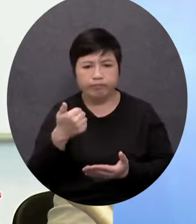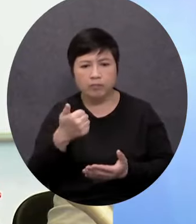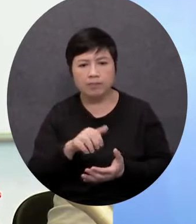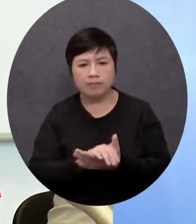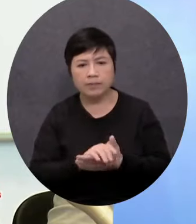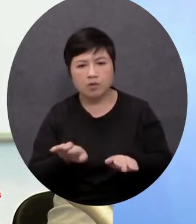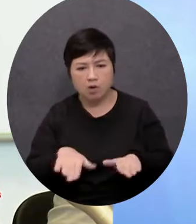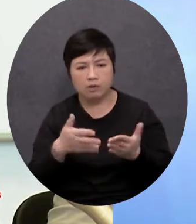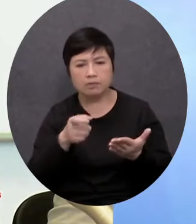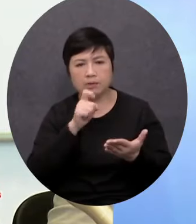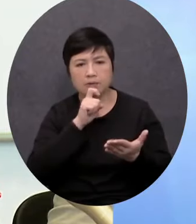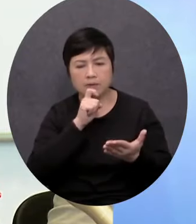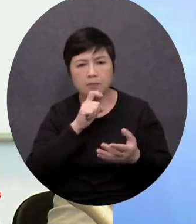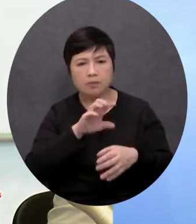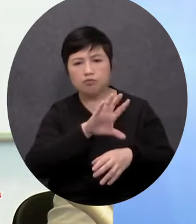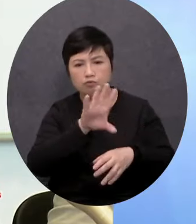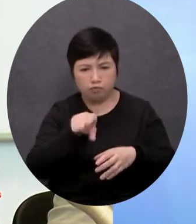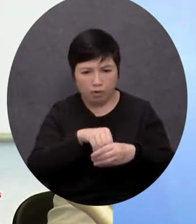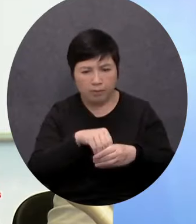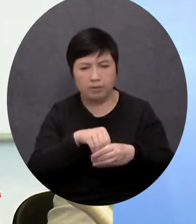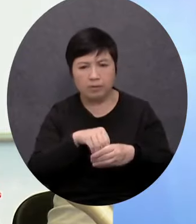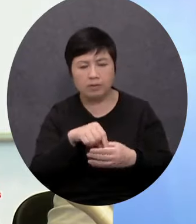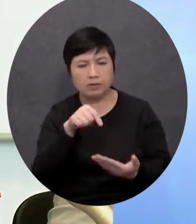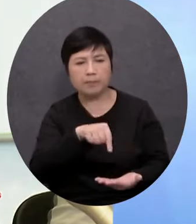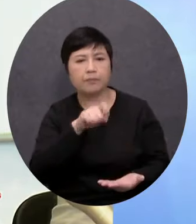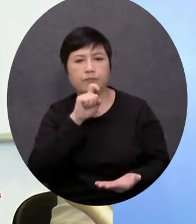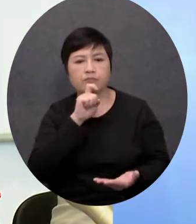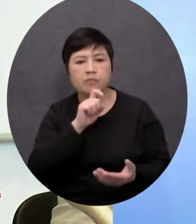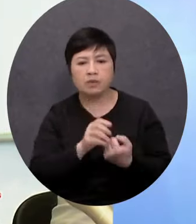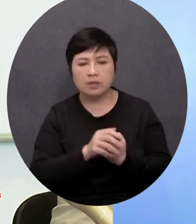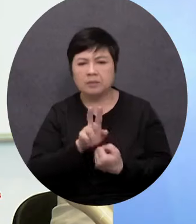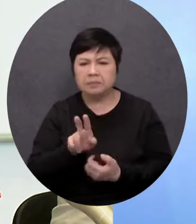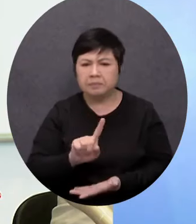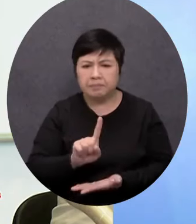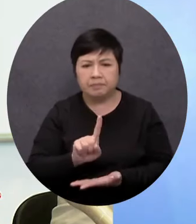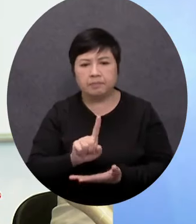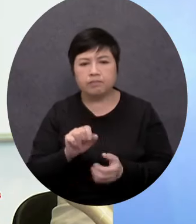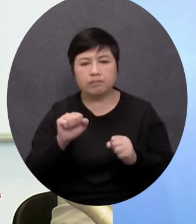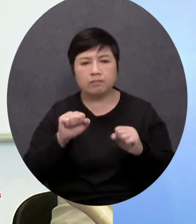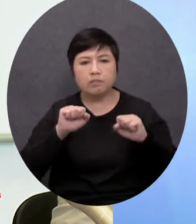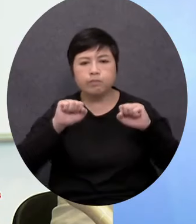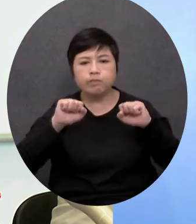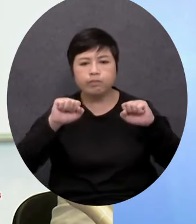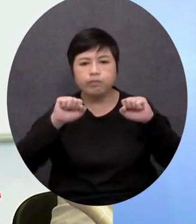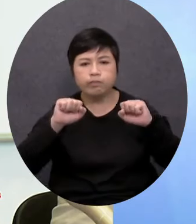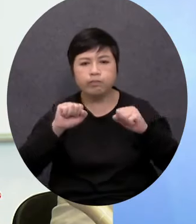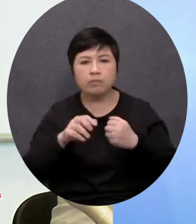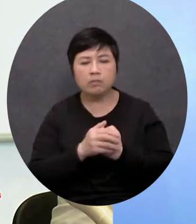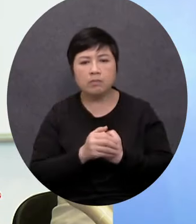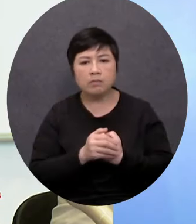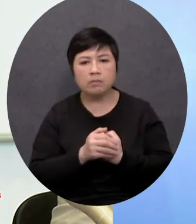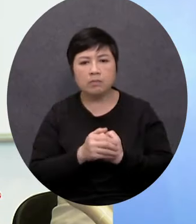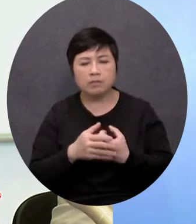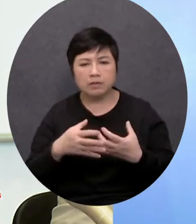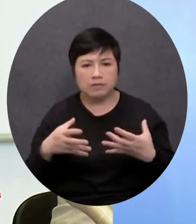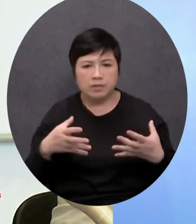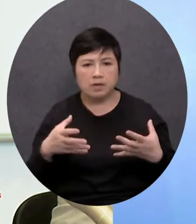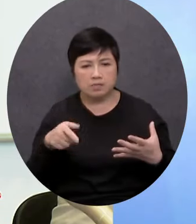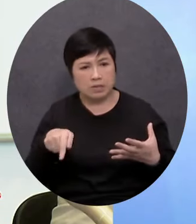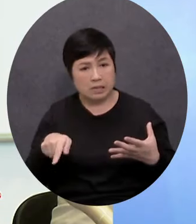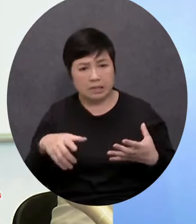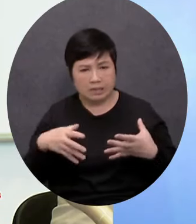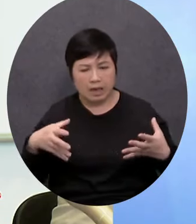始有啲融合嘅元素喺裏邊啊！睇下點樣可以能夠即係將我哋嘅體育運動呢方面